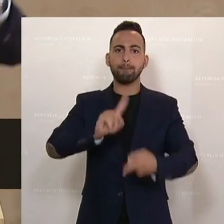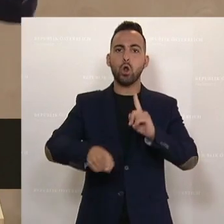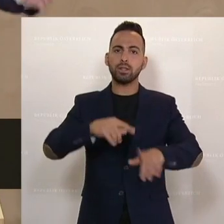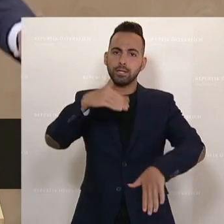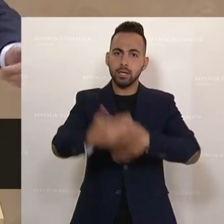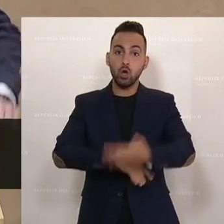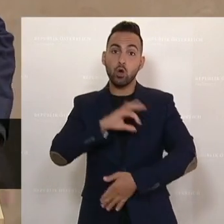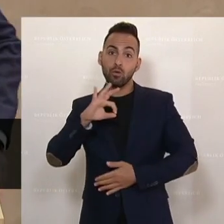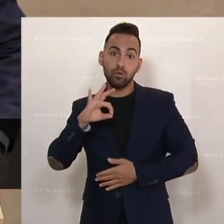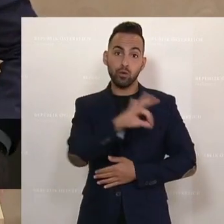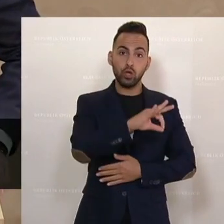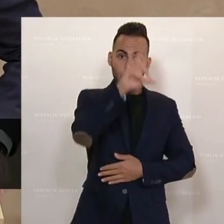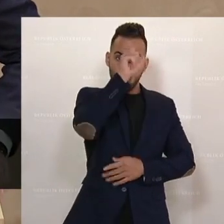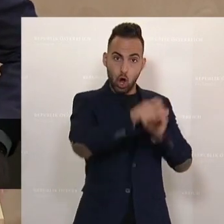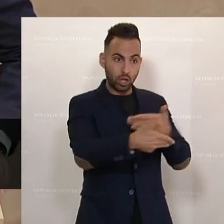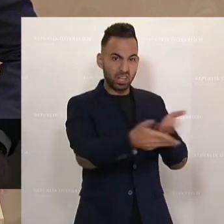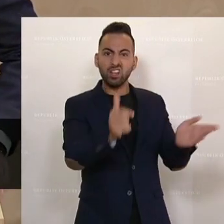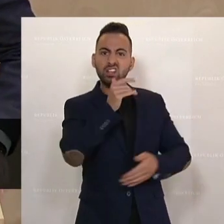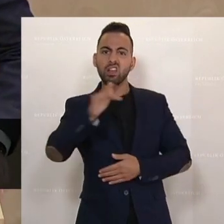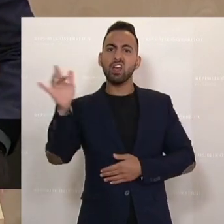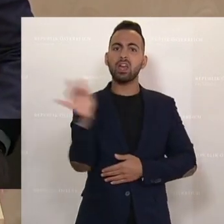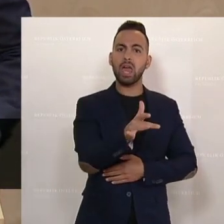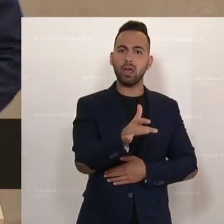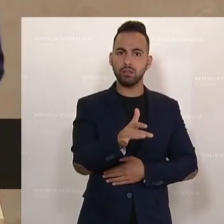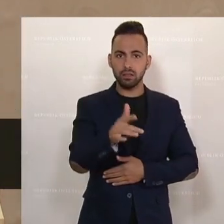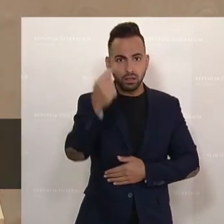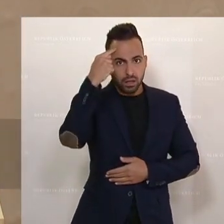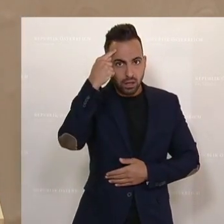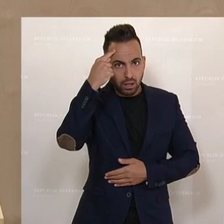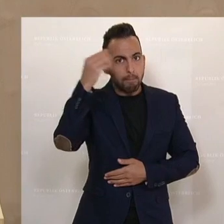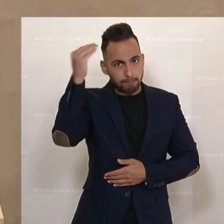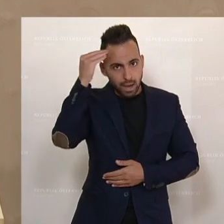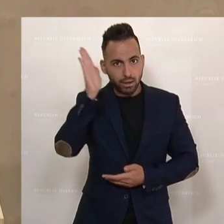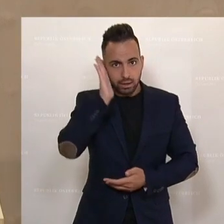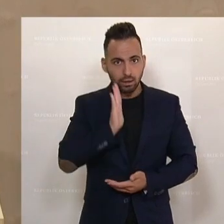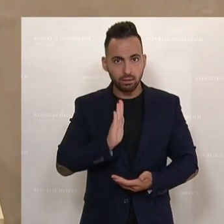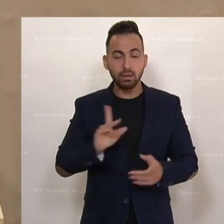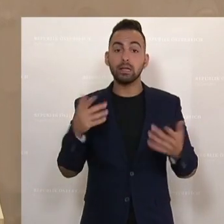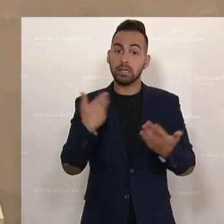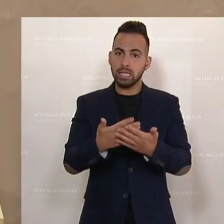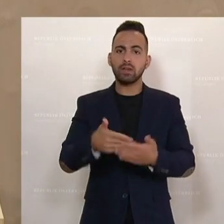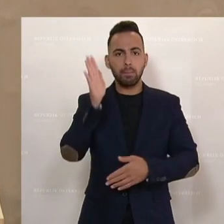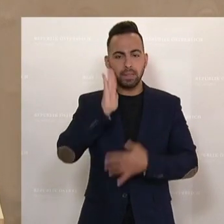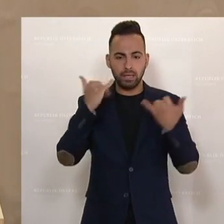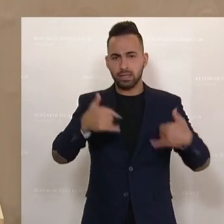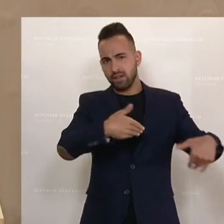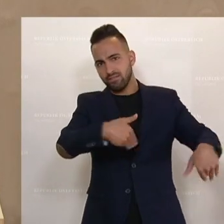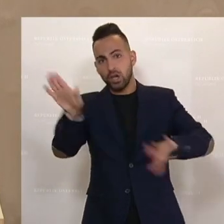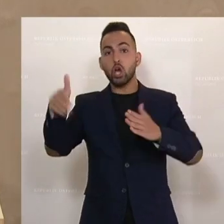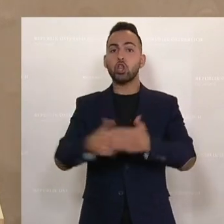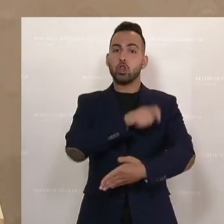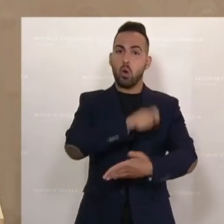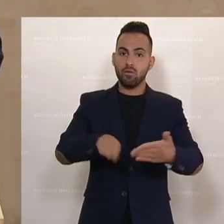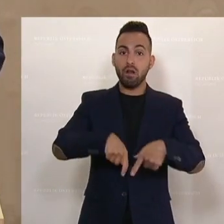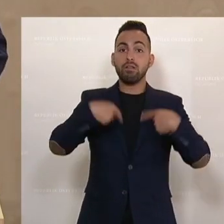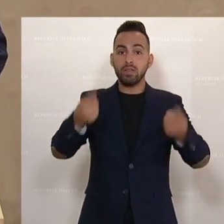wird für die Leute und nicht gegen die Leute. Das sollten Sie sich alle ins Stammbuch schreiben. Und deshalb geben Sie den Weg frei für Neuwahlen,